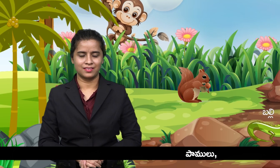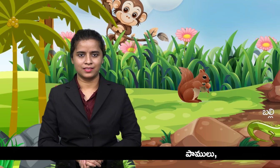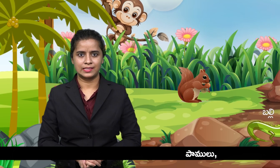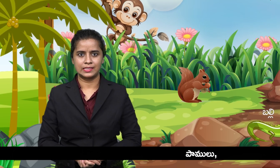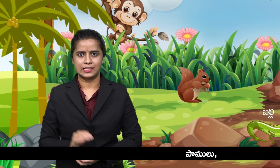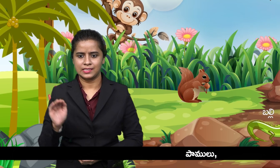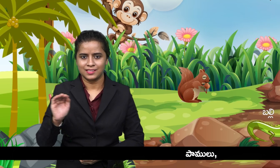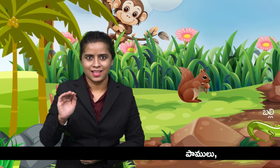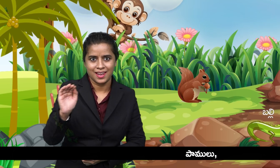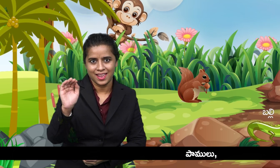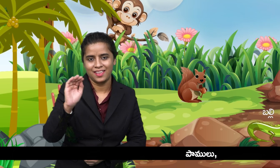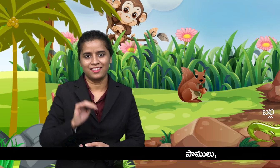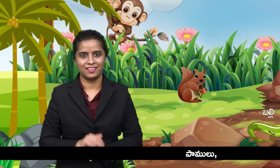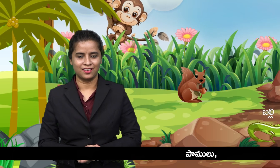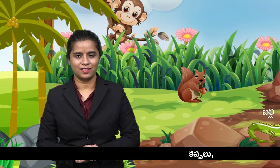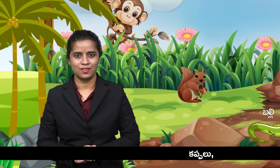పాములు,